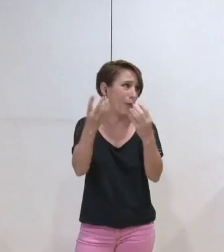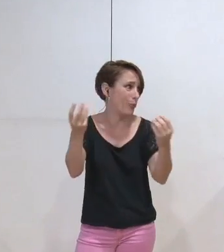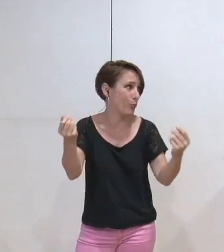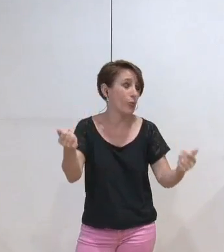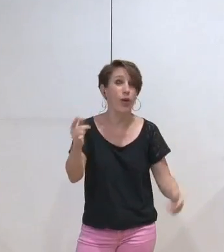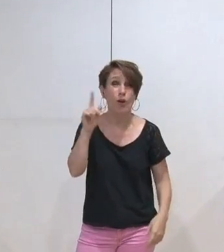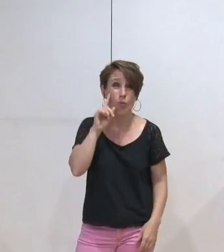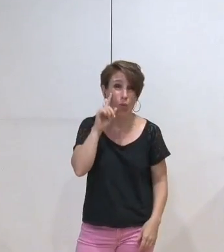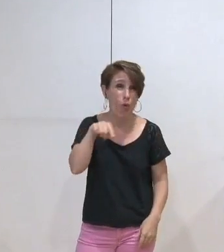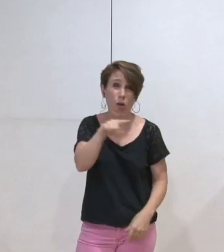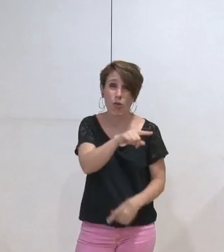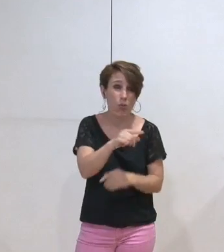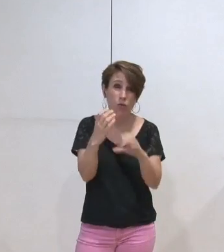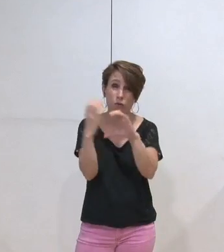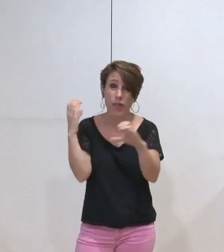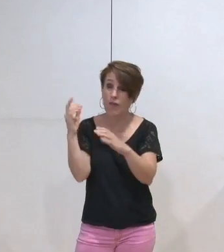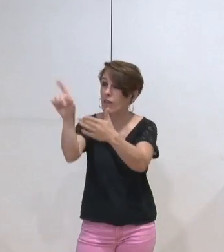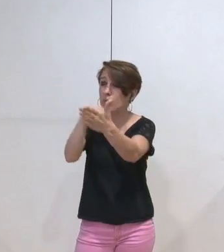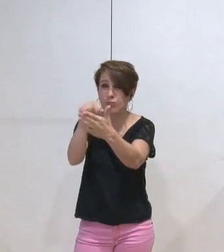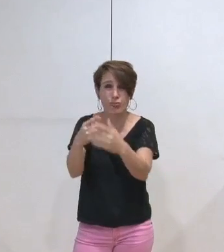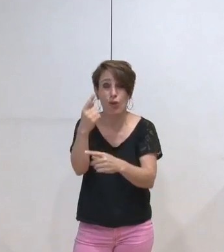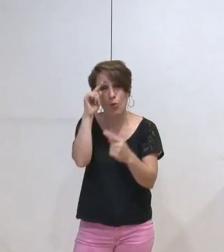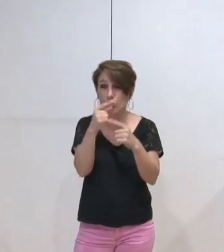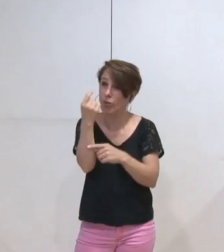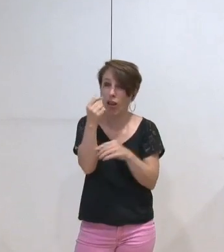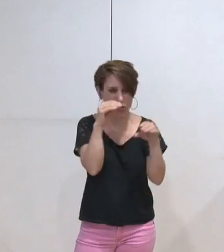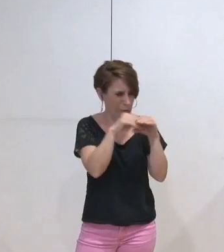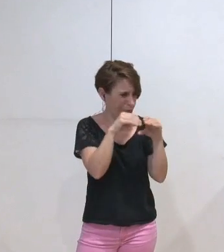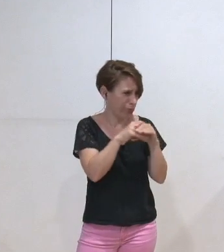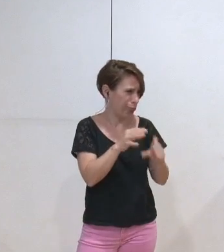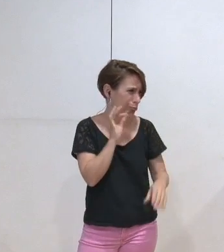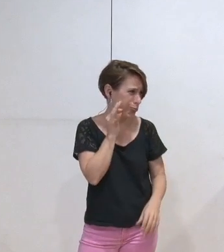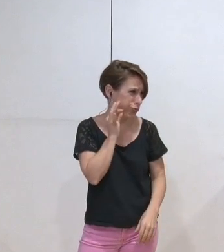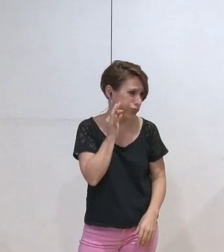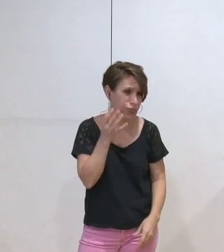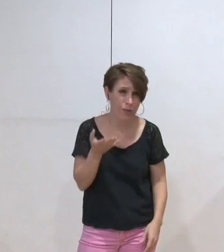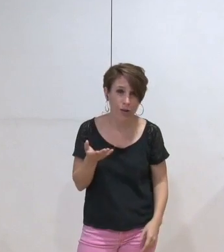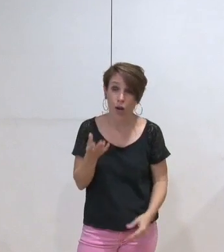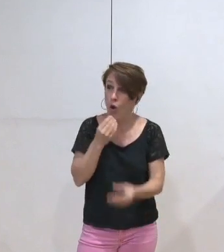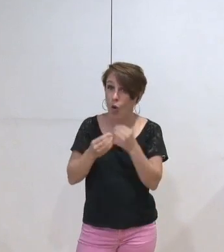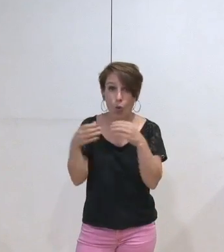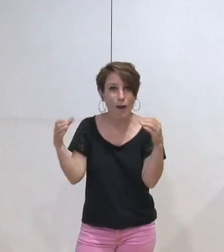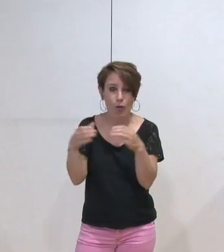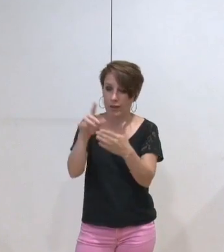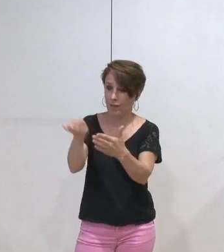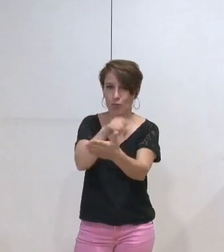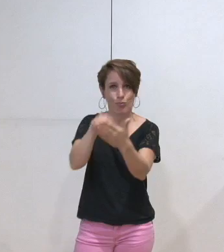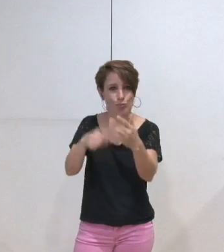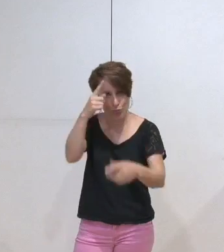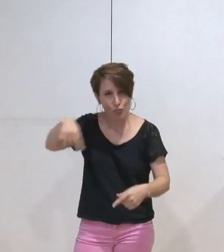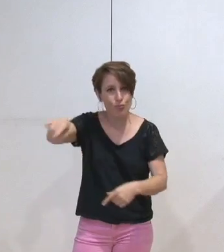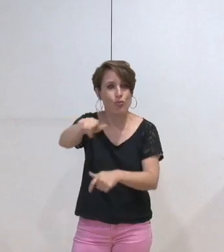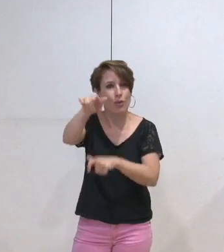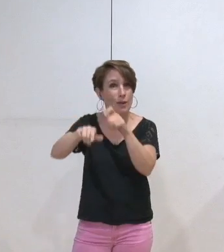sens un autre sens très grave en effet en supprimant peu à peu la possibilité du repas collectif à ces personnes dépendantes vous